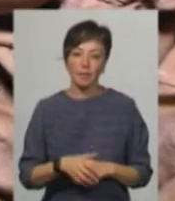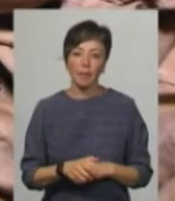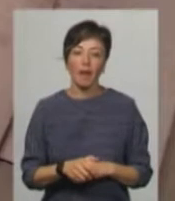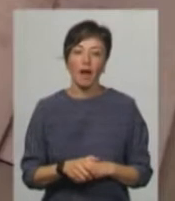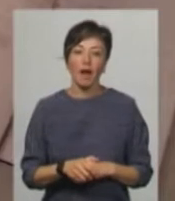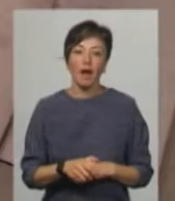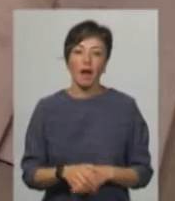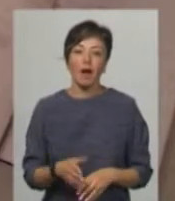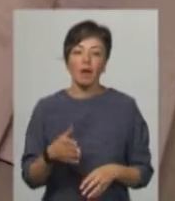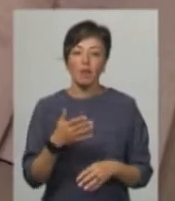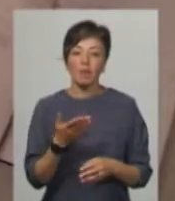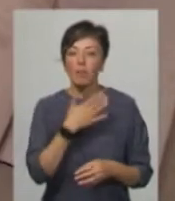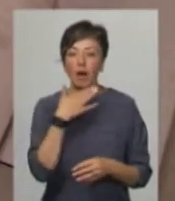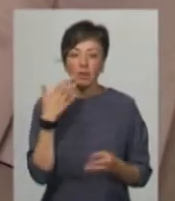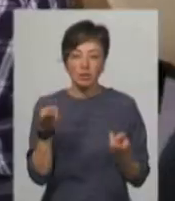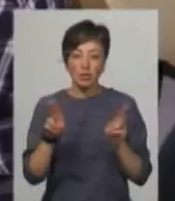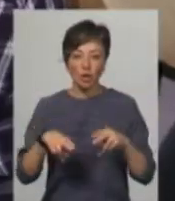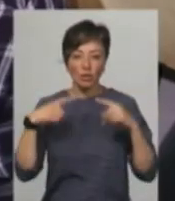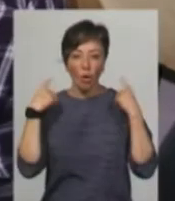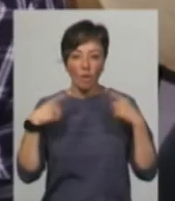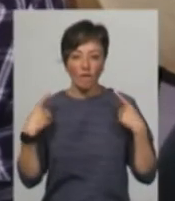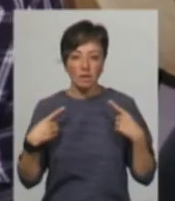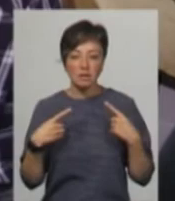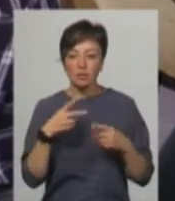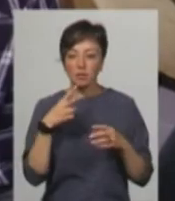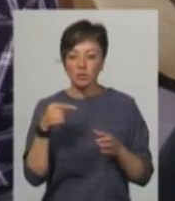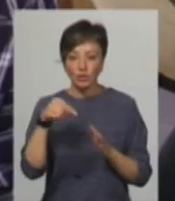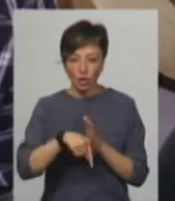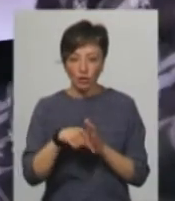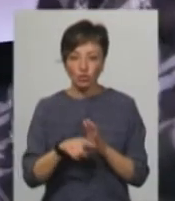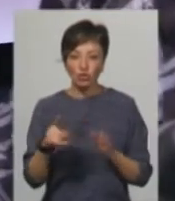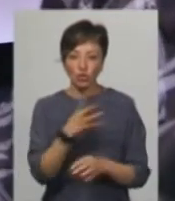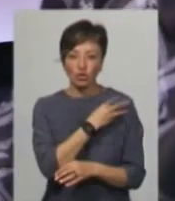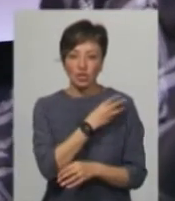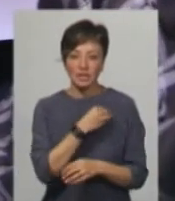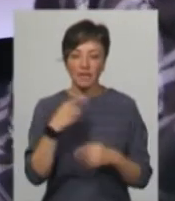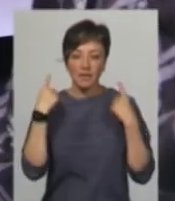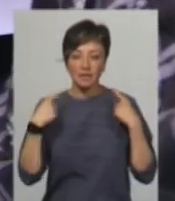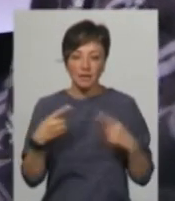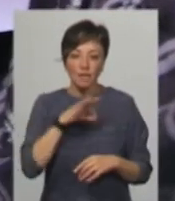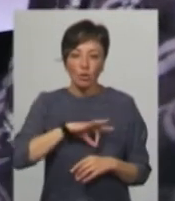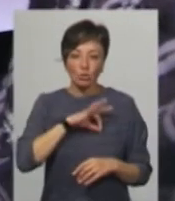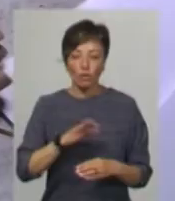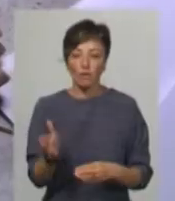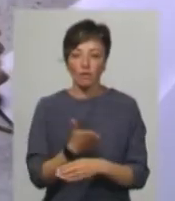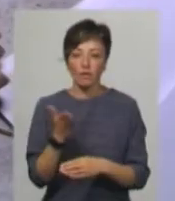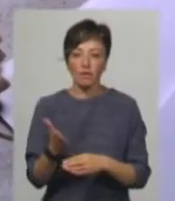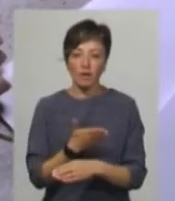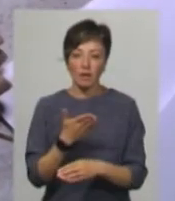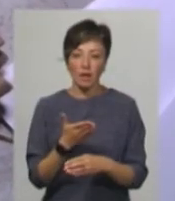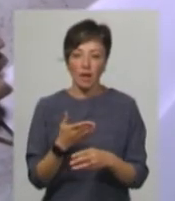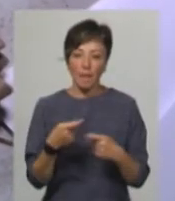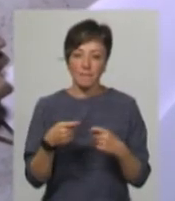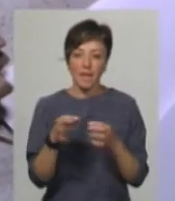залишок овець, на думку Аліни Вебер, може вказувати на те, що шерсть вівці мешканці замку використовували для виготовлення вовняних